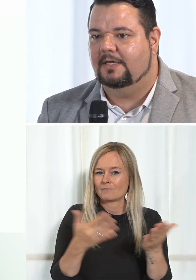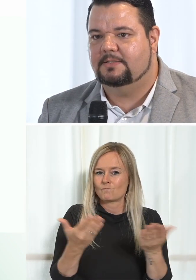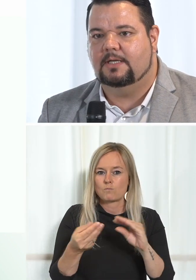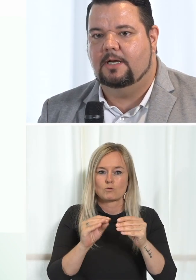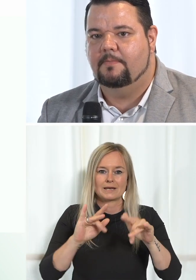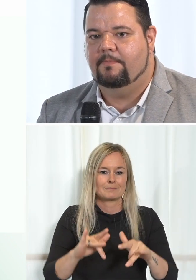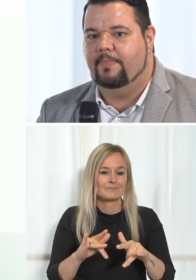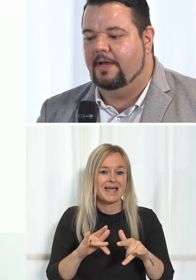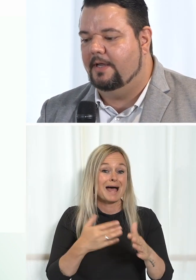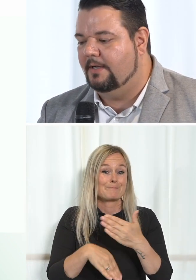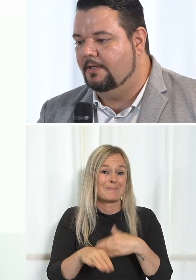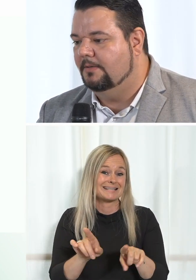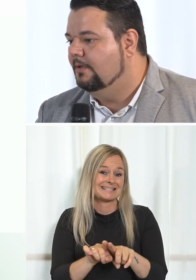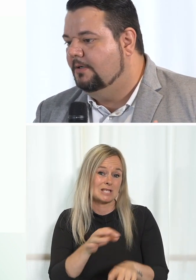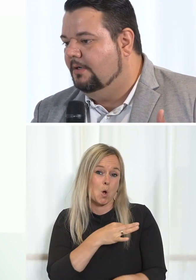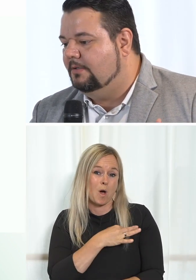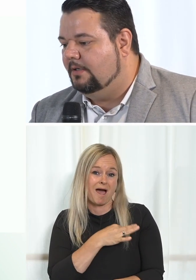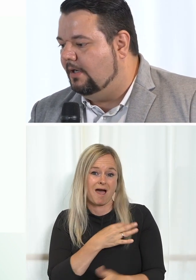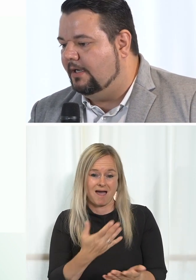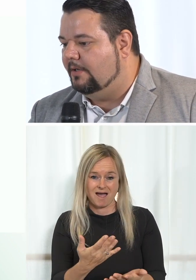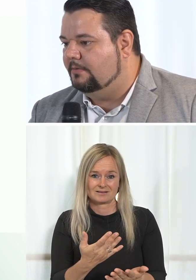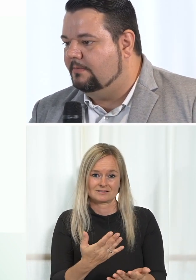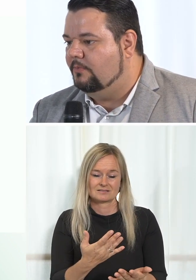Die Angst bei